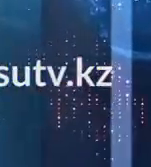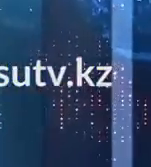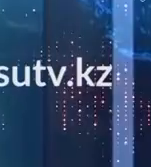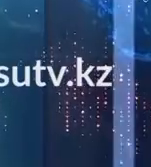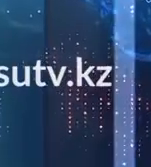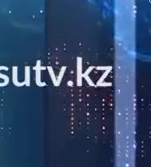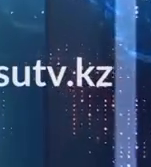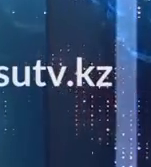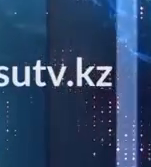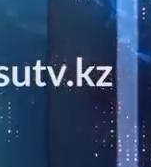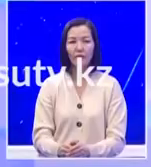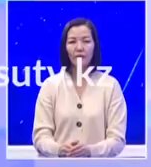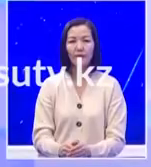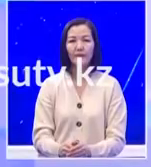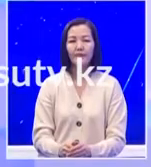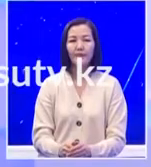Талдықорған.